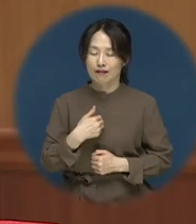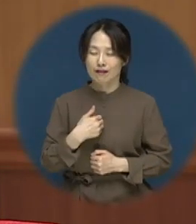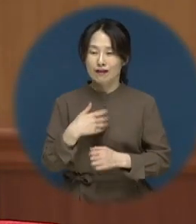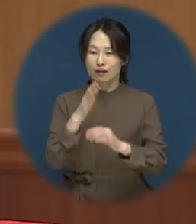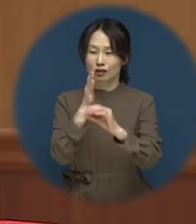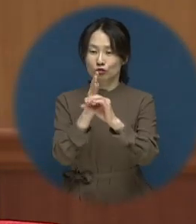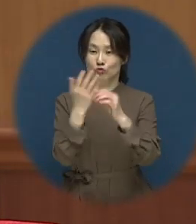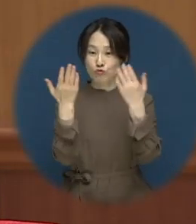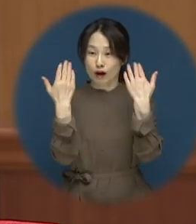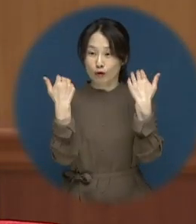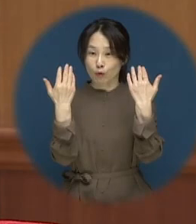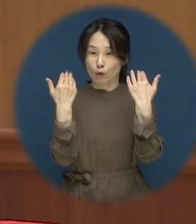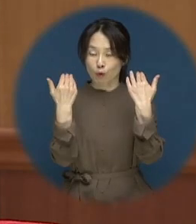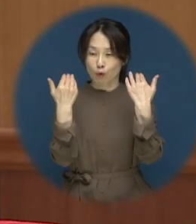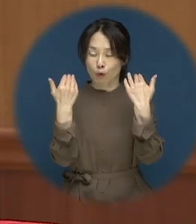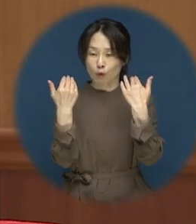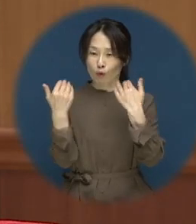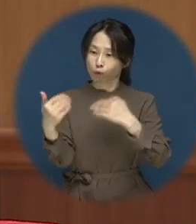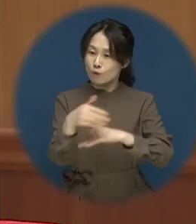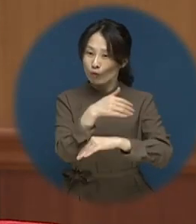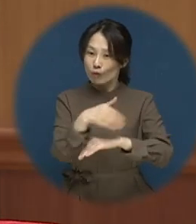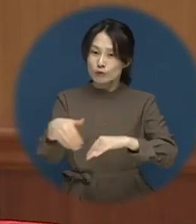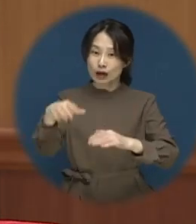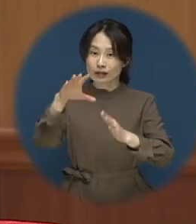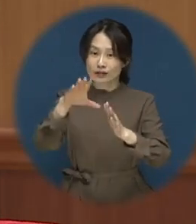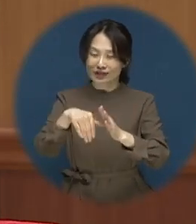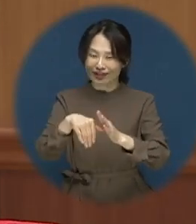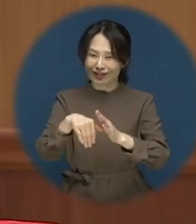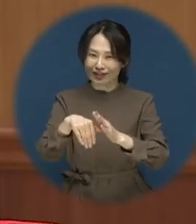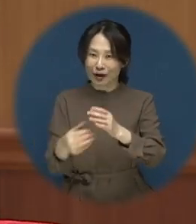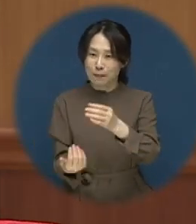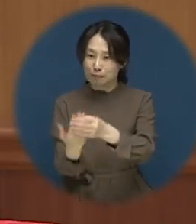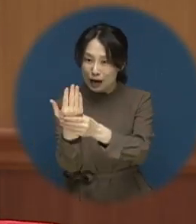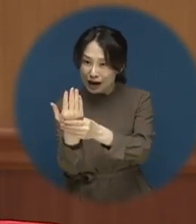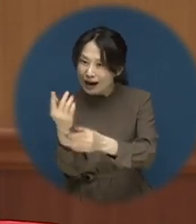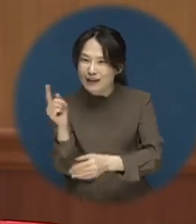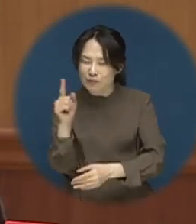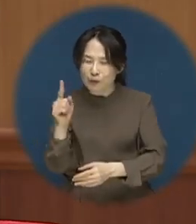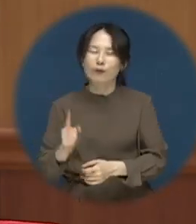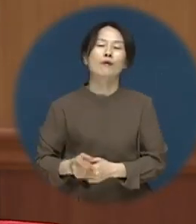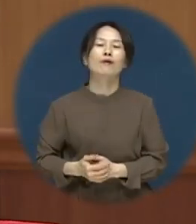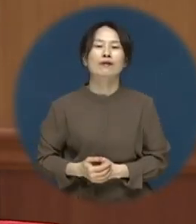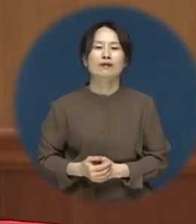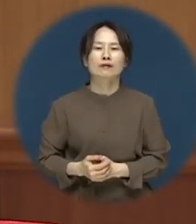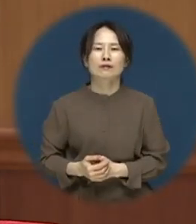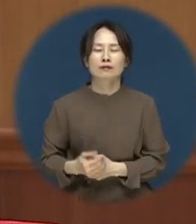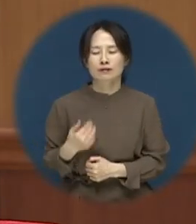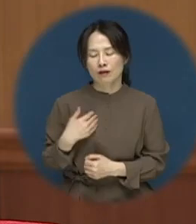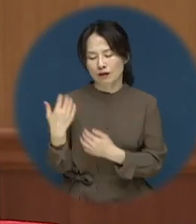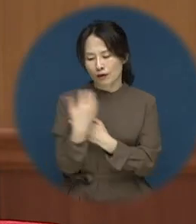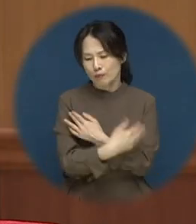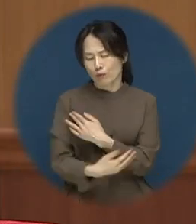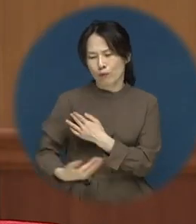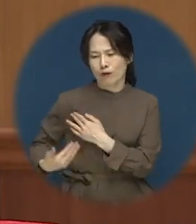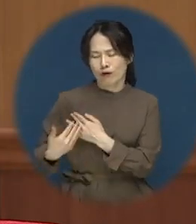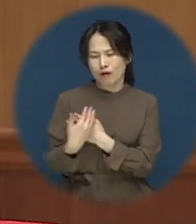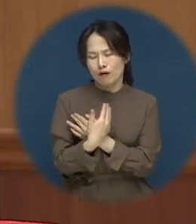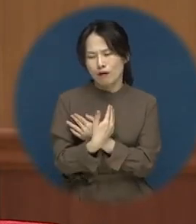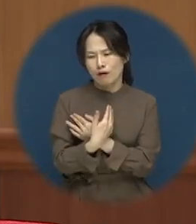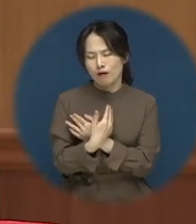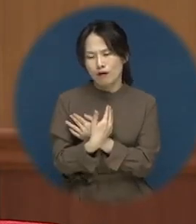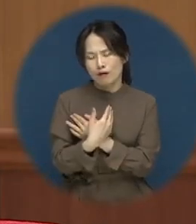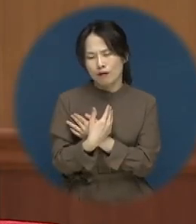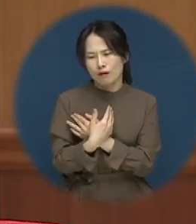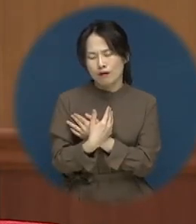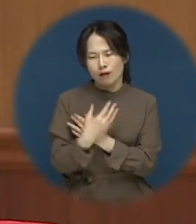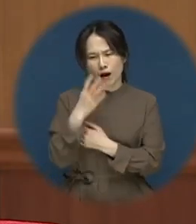예. 다닐 때 이제 일이 사건이 하나 있었어요. 그 사건은 아니지만, 몸에 이상이 있어서, 내가 하고